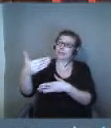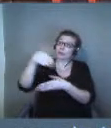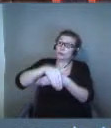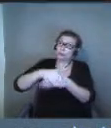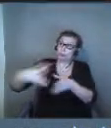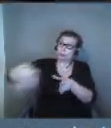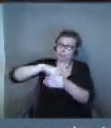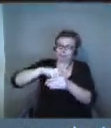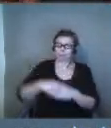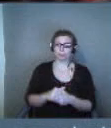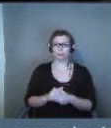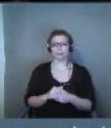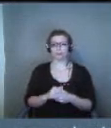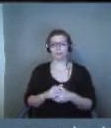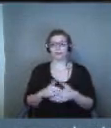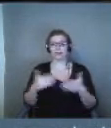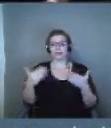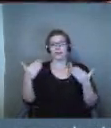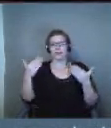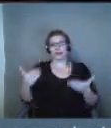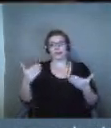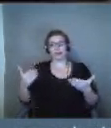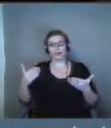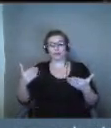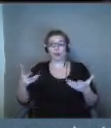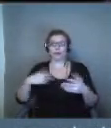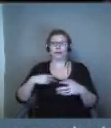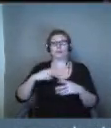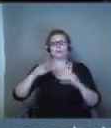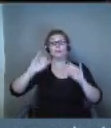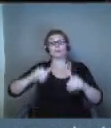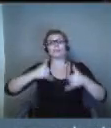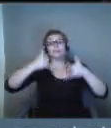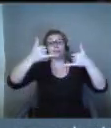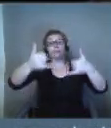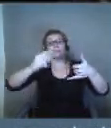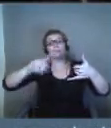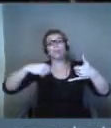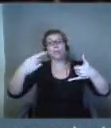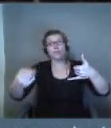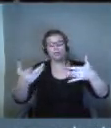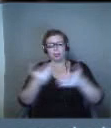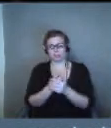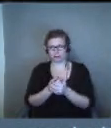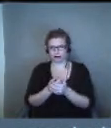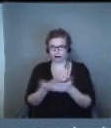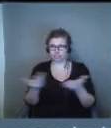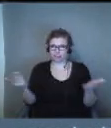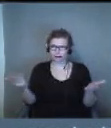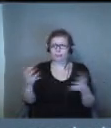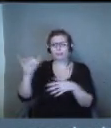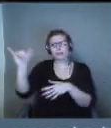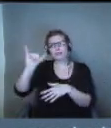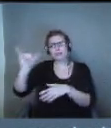On va donc vous annoncer le trophée suivant. Et finalement, pour vous annoncer le trophée suivant, c'est comment ça marche.